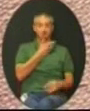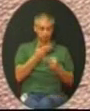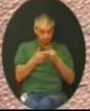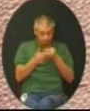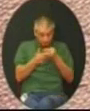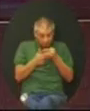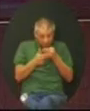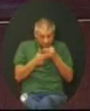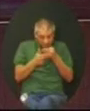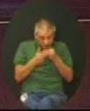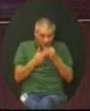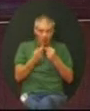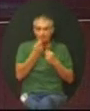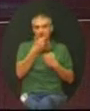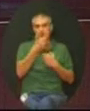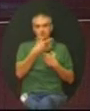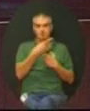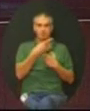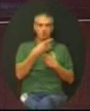במרחק נגיעה